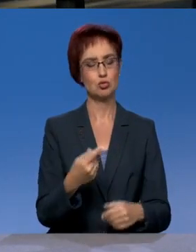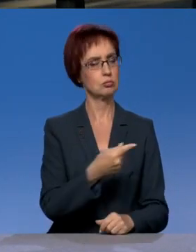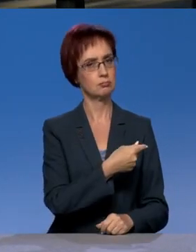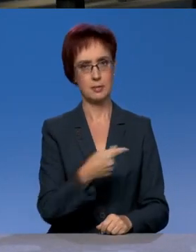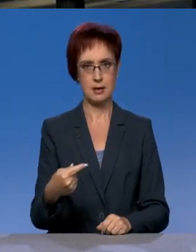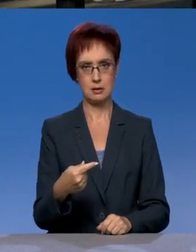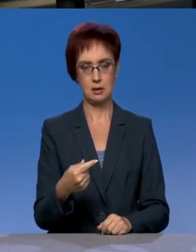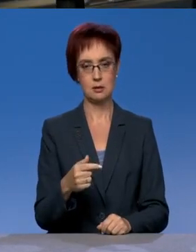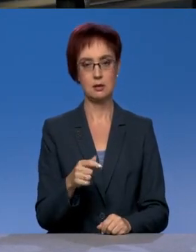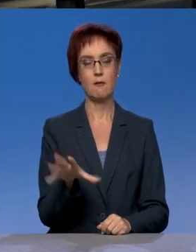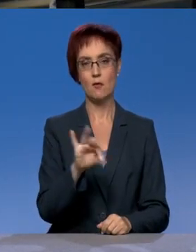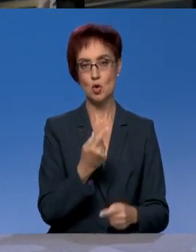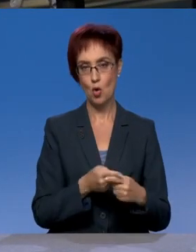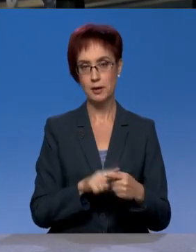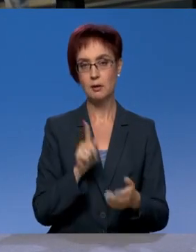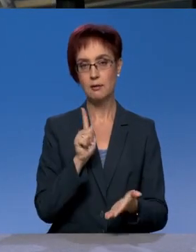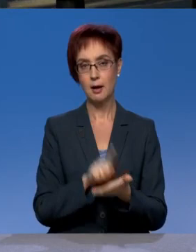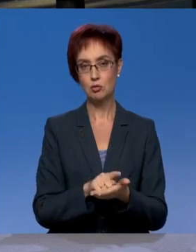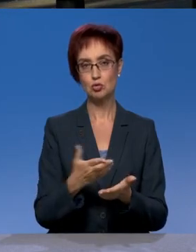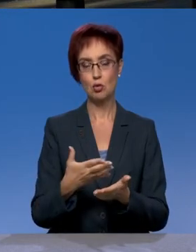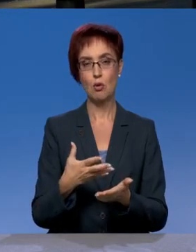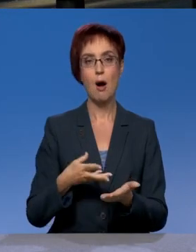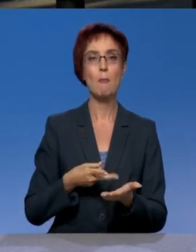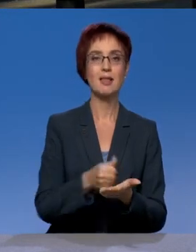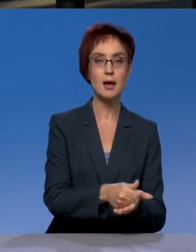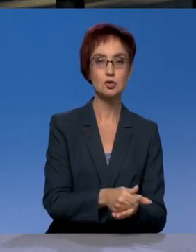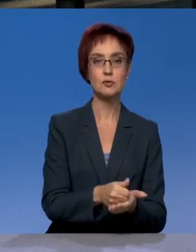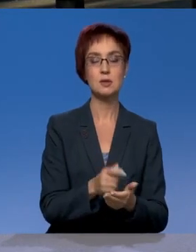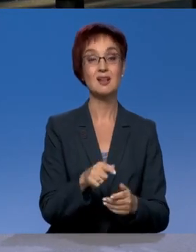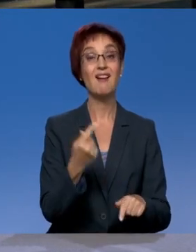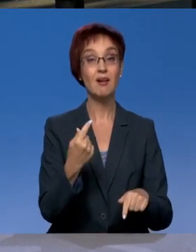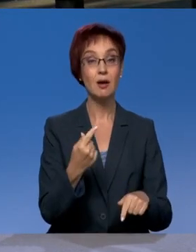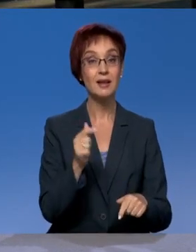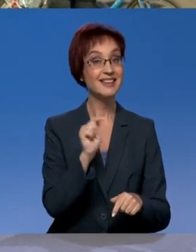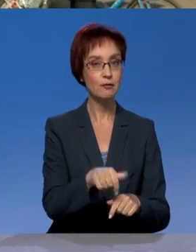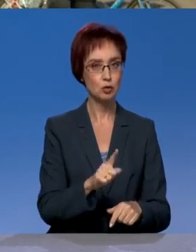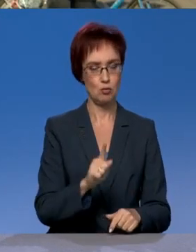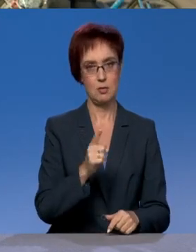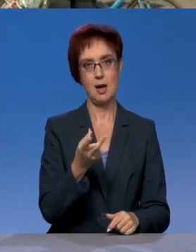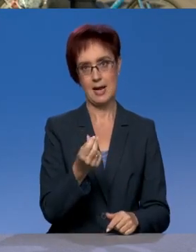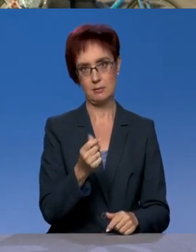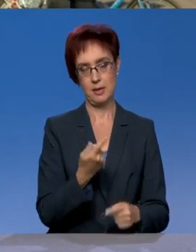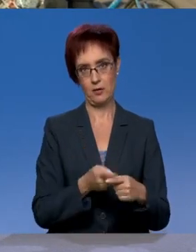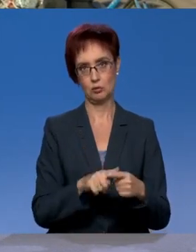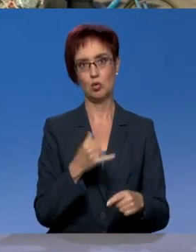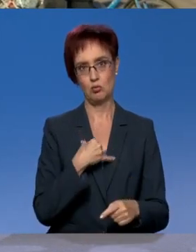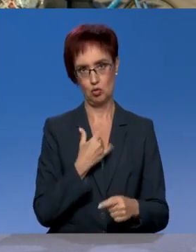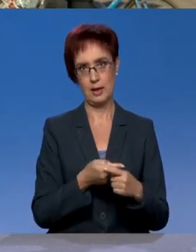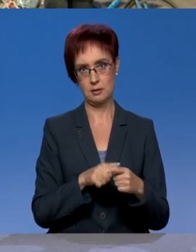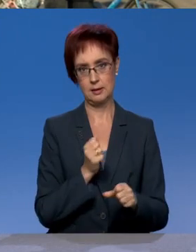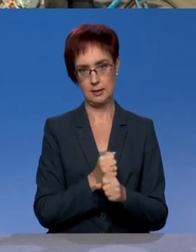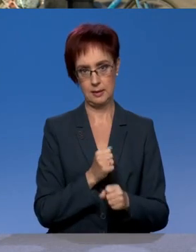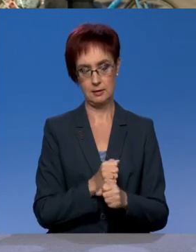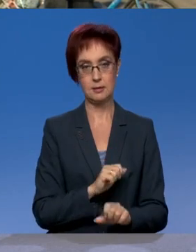Все это должно оплачиваться не в том размере, в котором у нас, к сожалению, зачастую это оплачивается. Любые переработки, они должны быть в